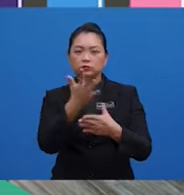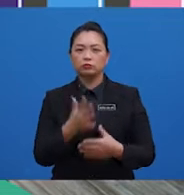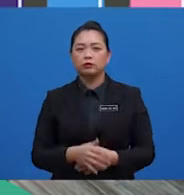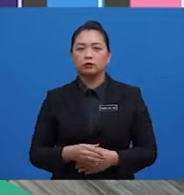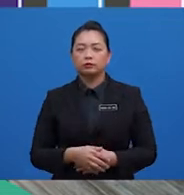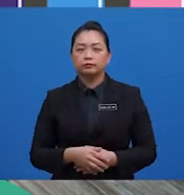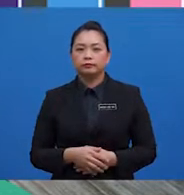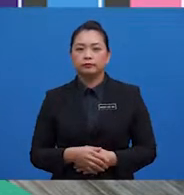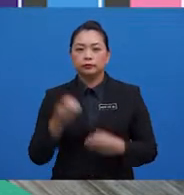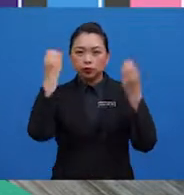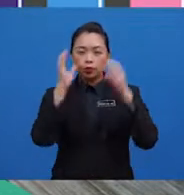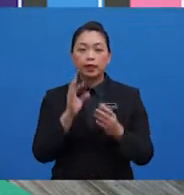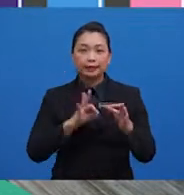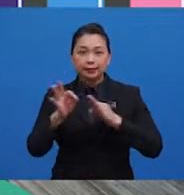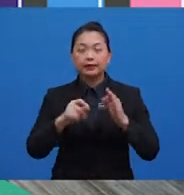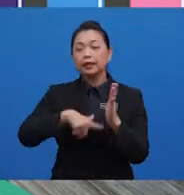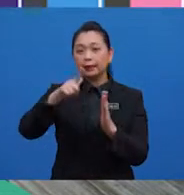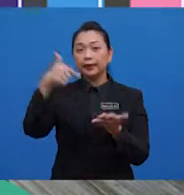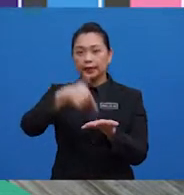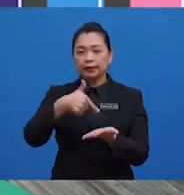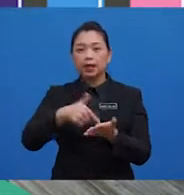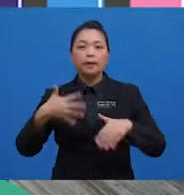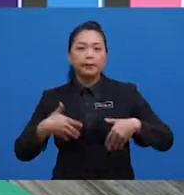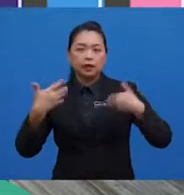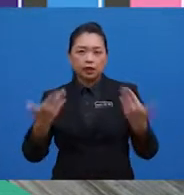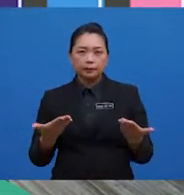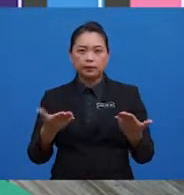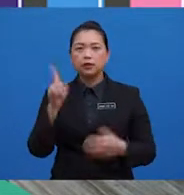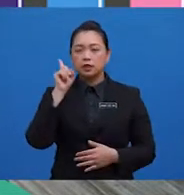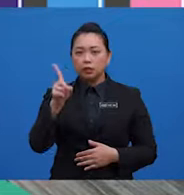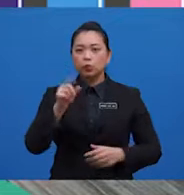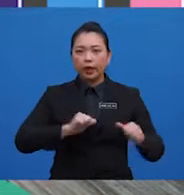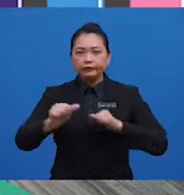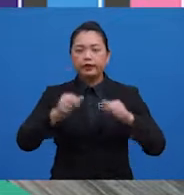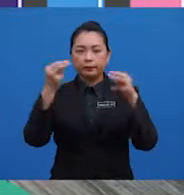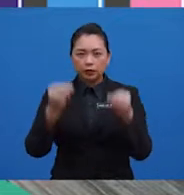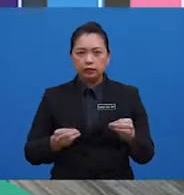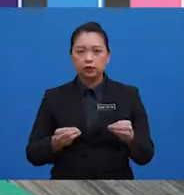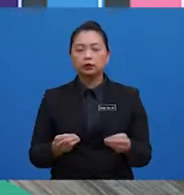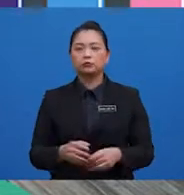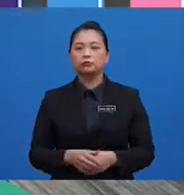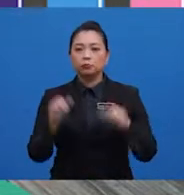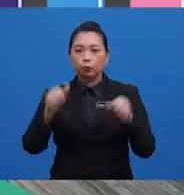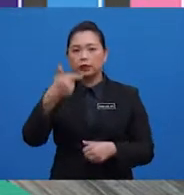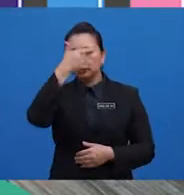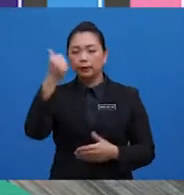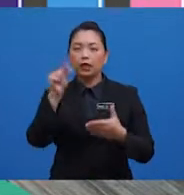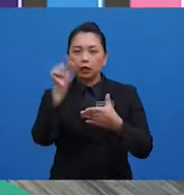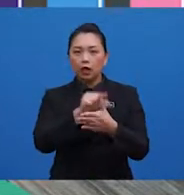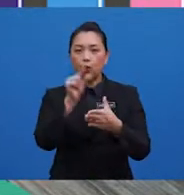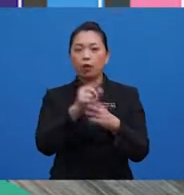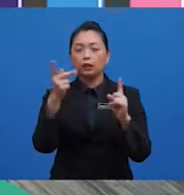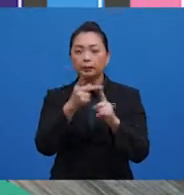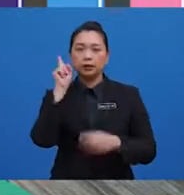Cikgu akan menerangkan dengan lebih lanjut bagaimana sesuatu aktiviti manusia boleh menyebabkan gangguan